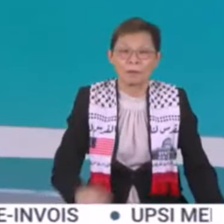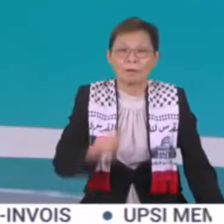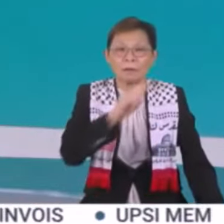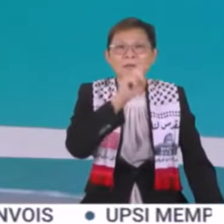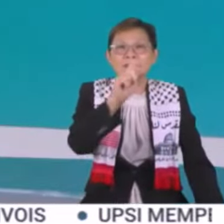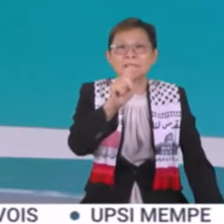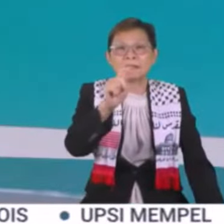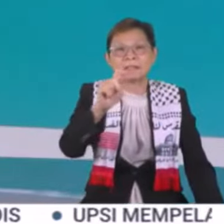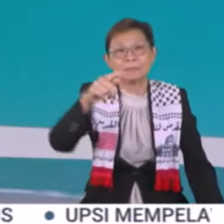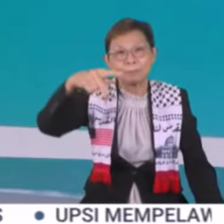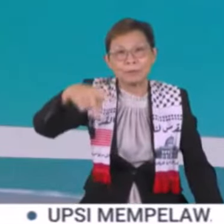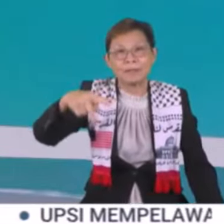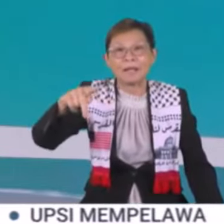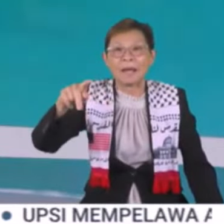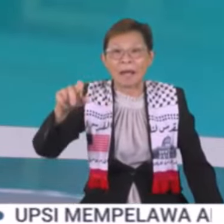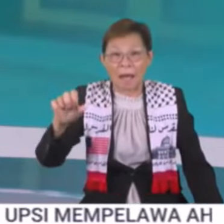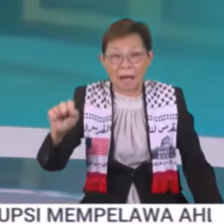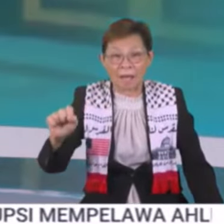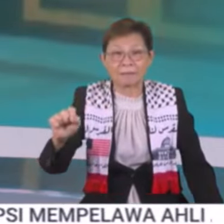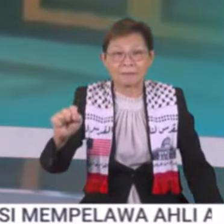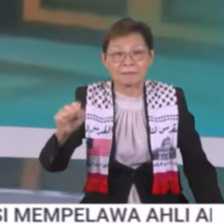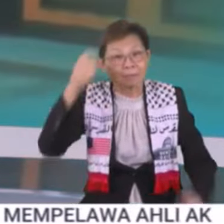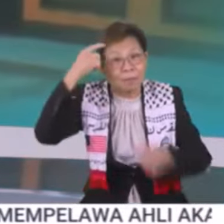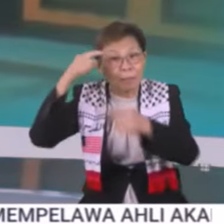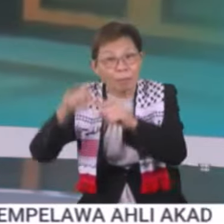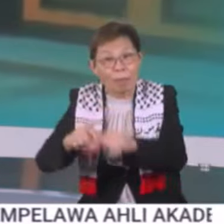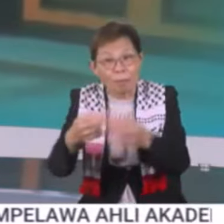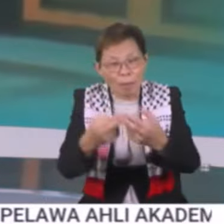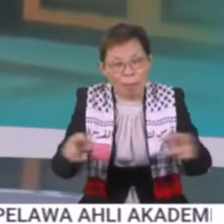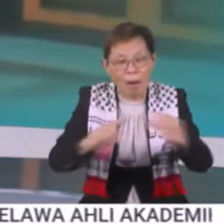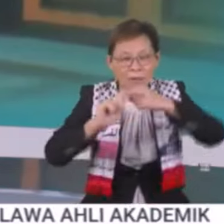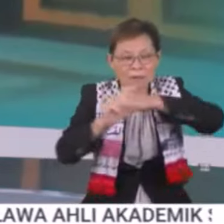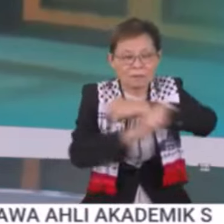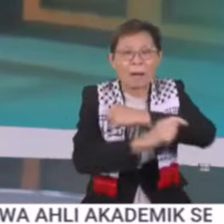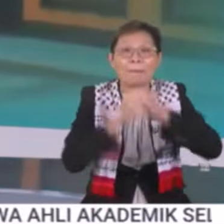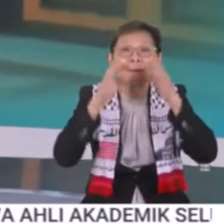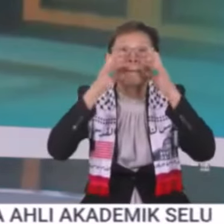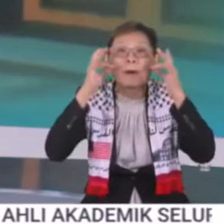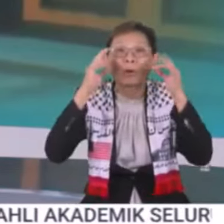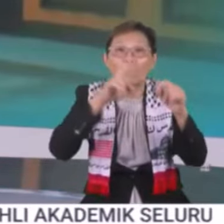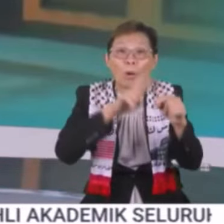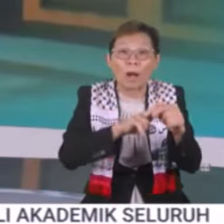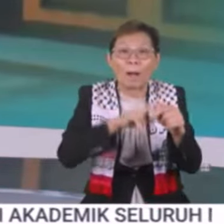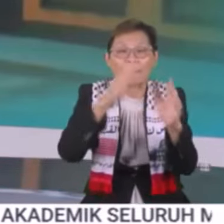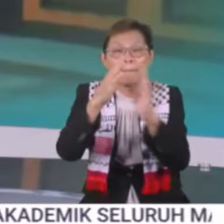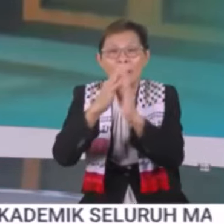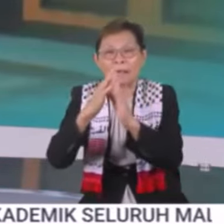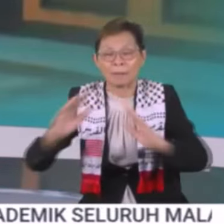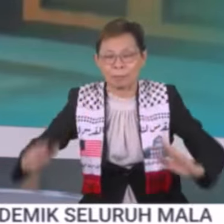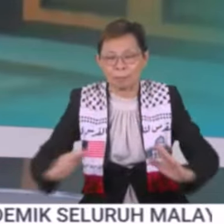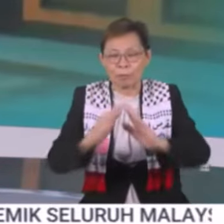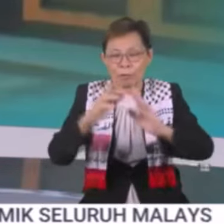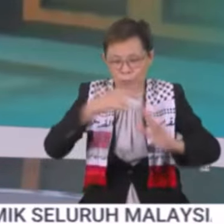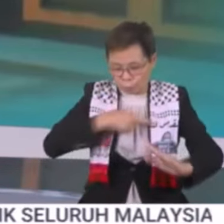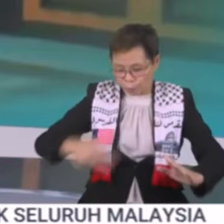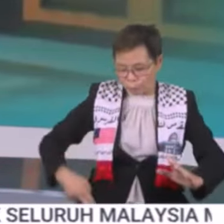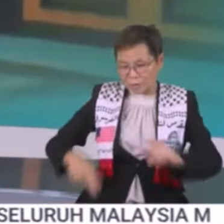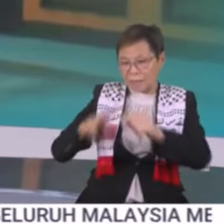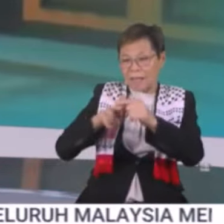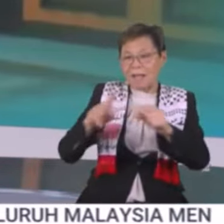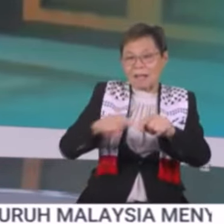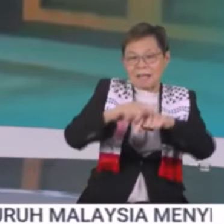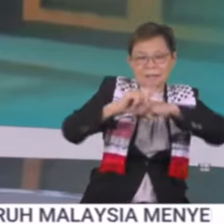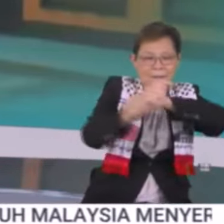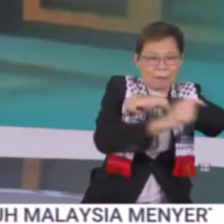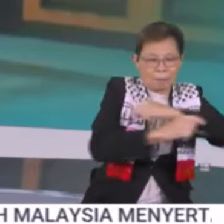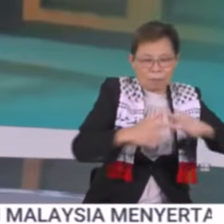Tengku Pemaisuri Selangor, Tengku Pemaisuri Nora Syikin berkenan merasmikan Taman Kucing Klang di Bandar Bukit Raja Klang. Taman